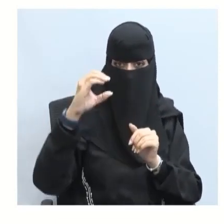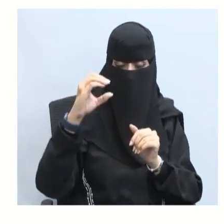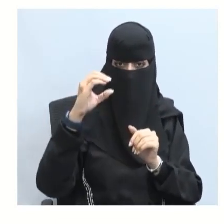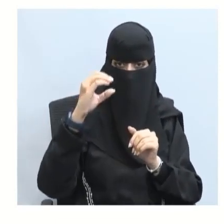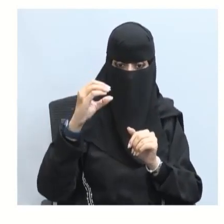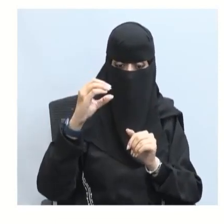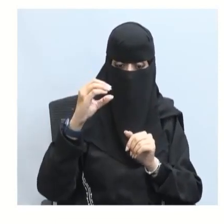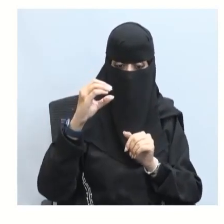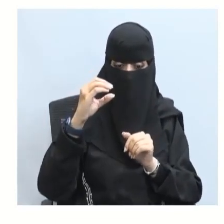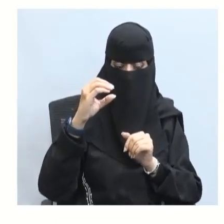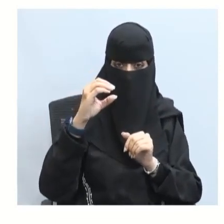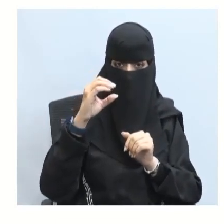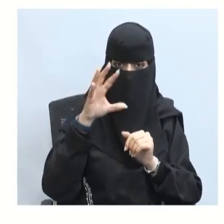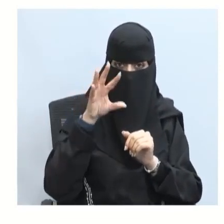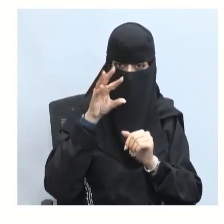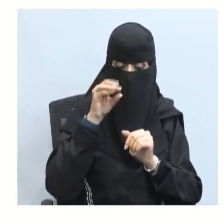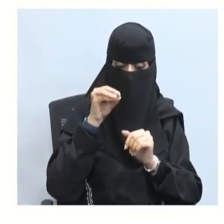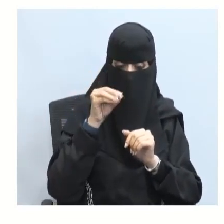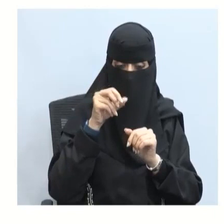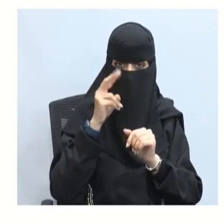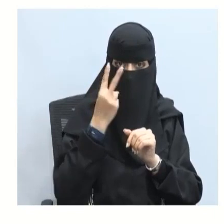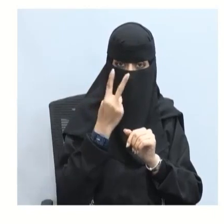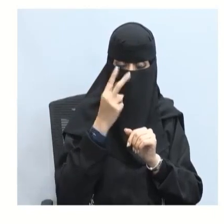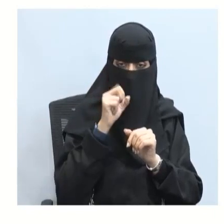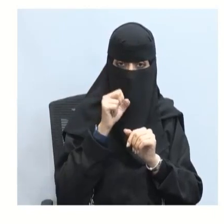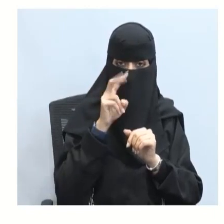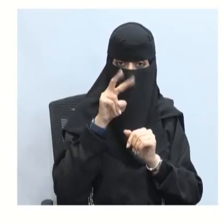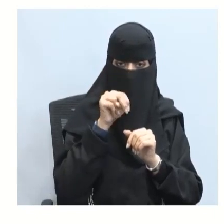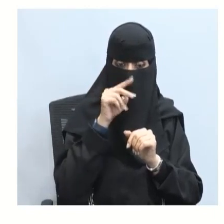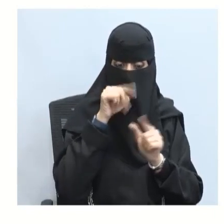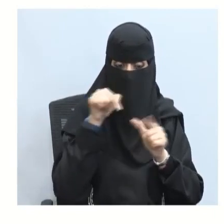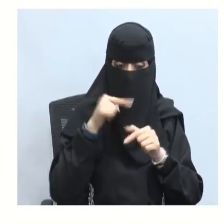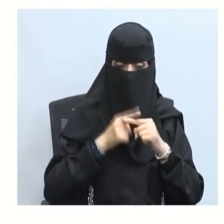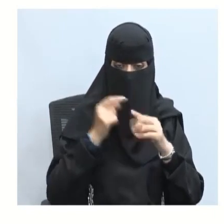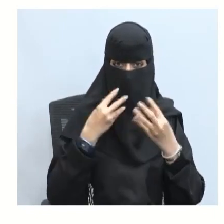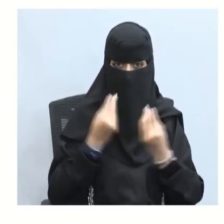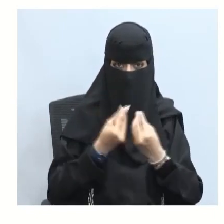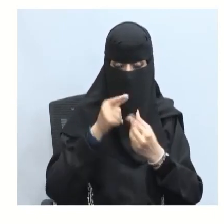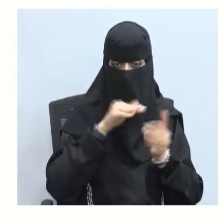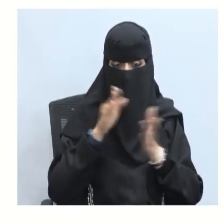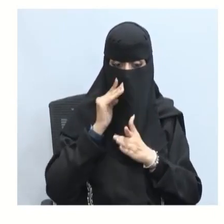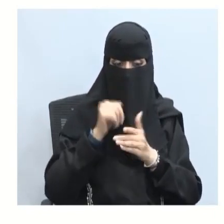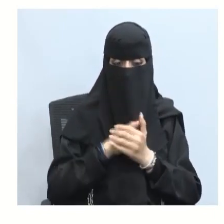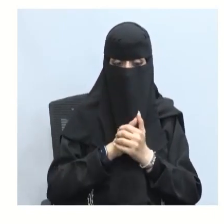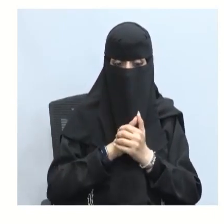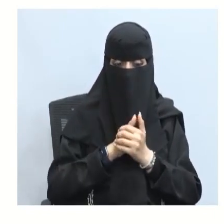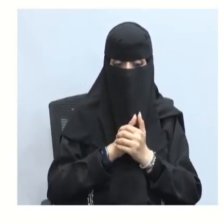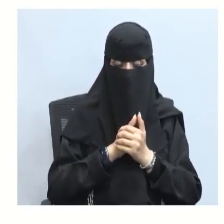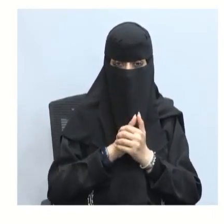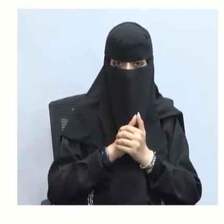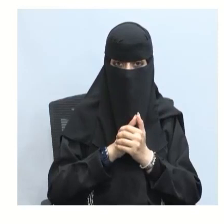زائد ا عندما ال n تساوي اثنين اذا سي ان هنا سنعوض